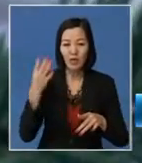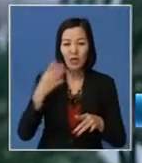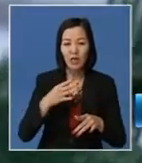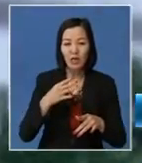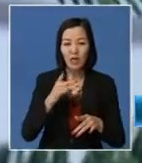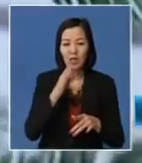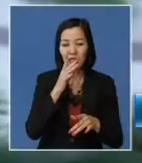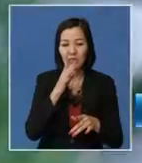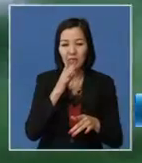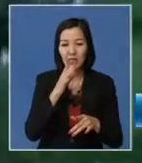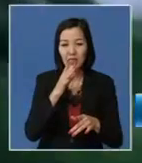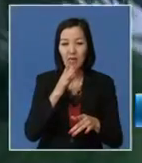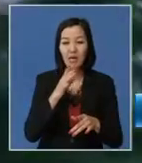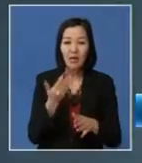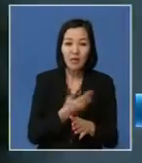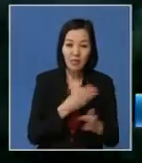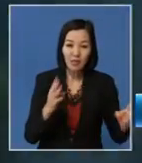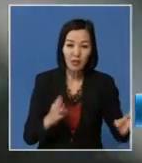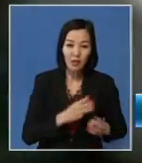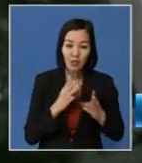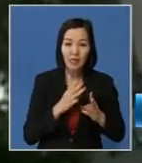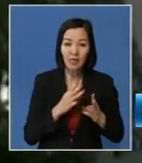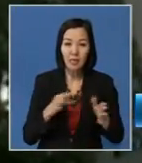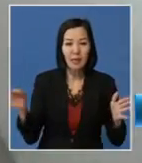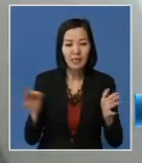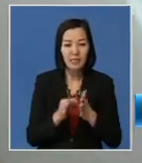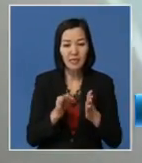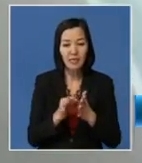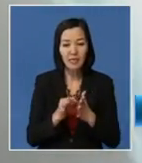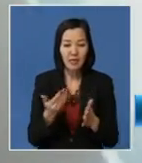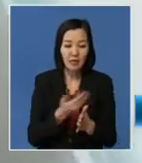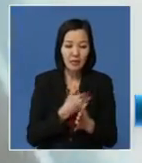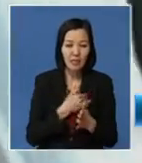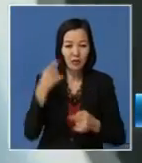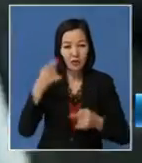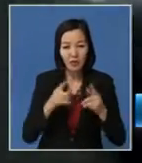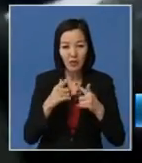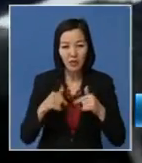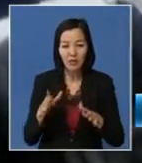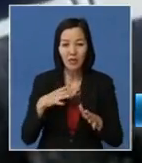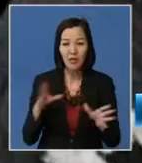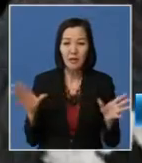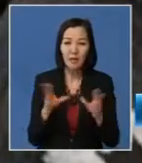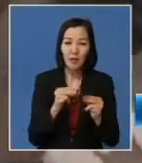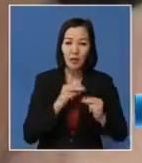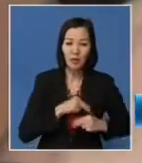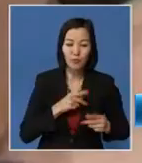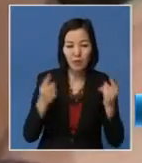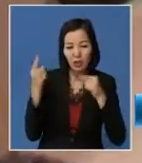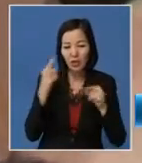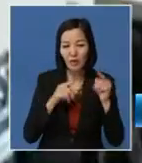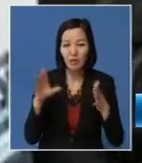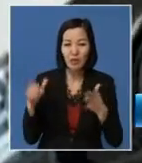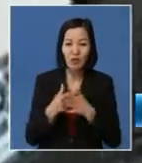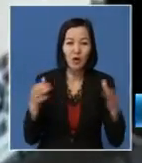жасында өмір шамшырағын айналғантын. Мақсатшыл еді, телеарна бастауында тұрды, мүдделес азаматтармен иықтіресе шығармашылық жаңа